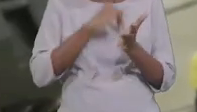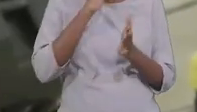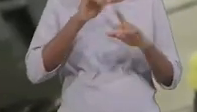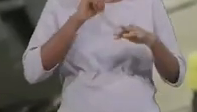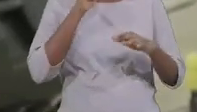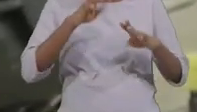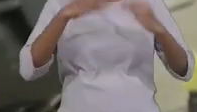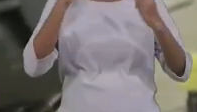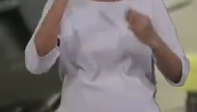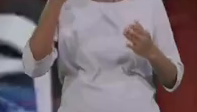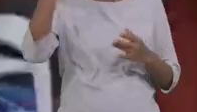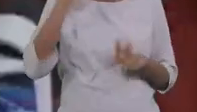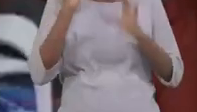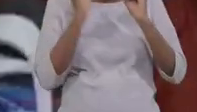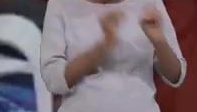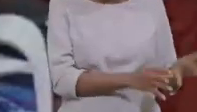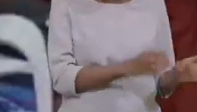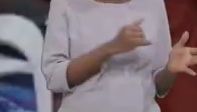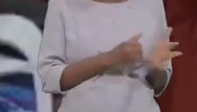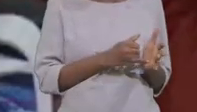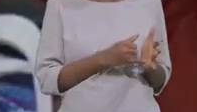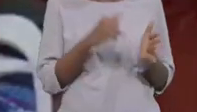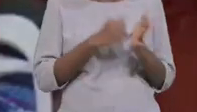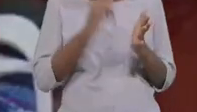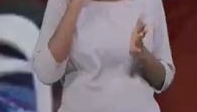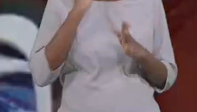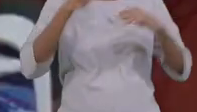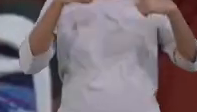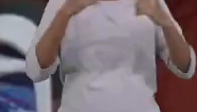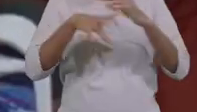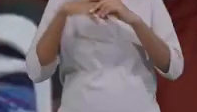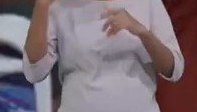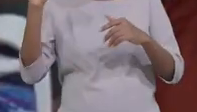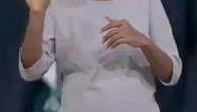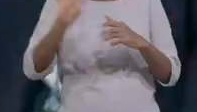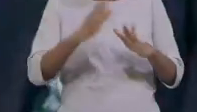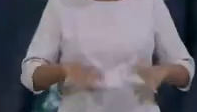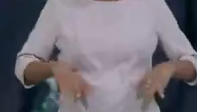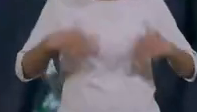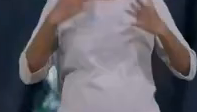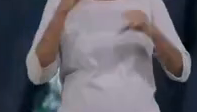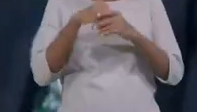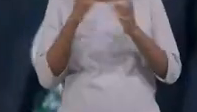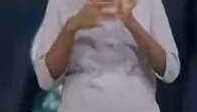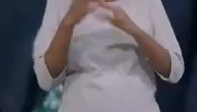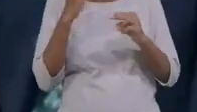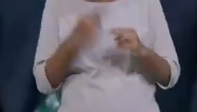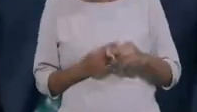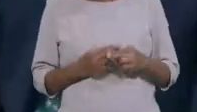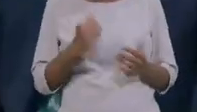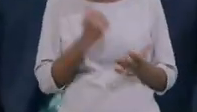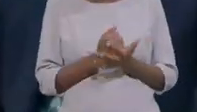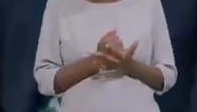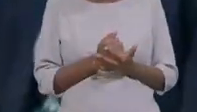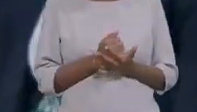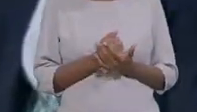n'est pas Dieu qui a donné ça, laisse tomber. Ça va partir et quittera ta vie au nom de